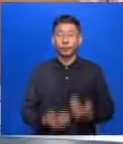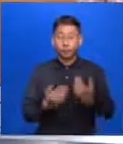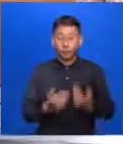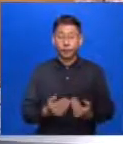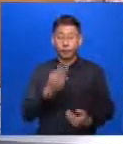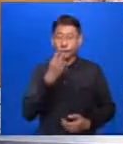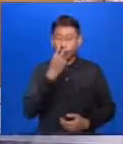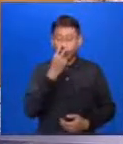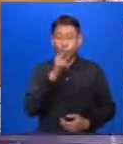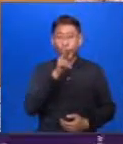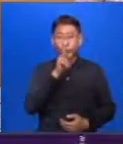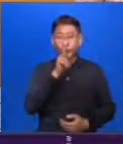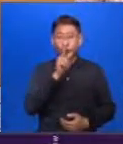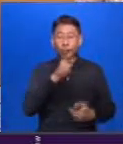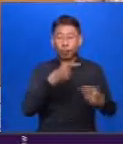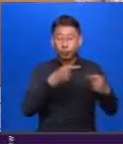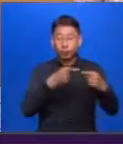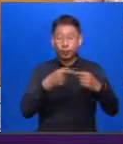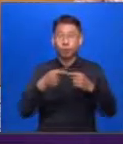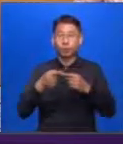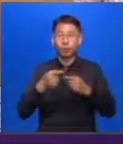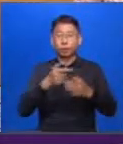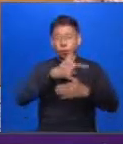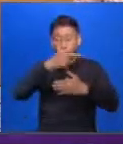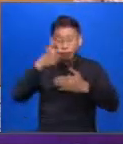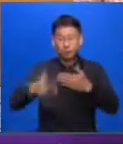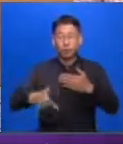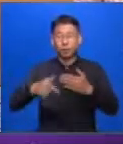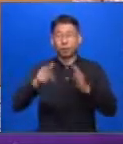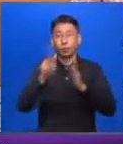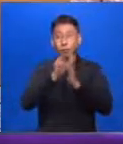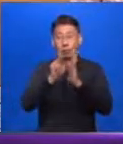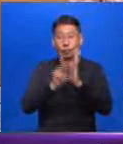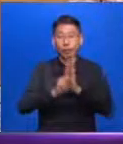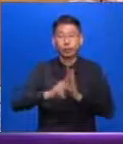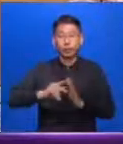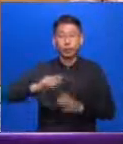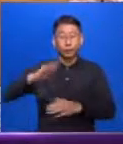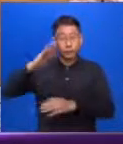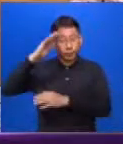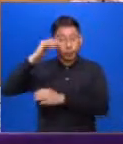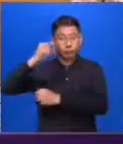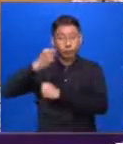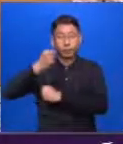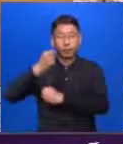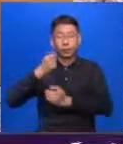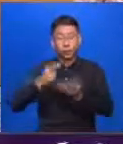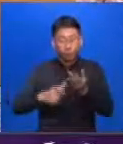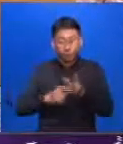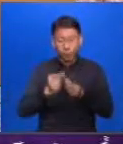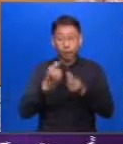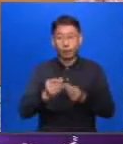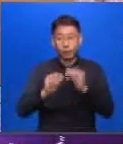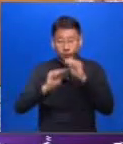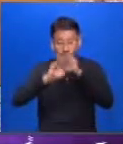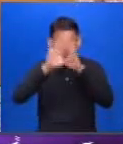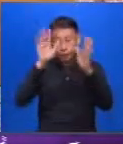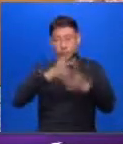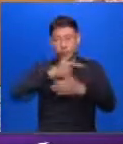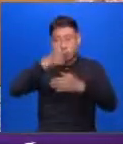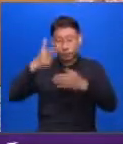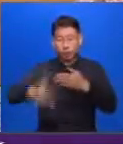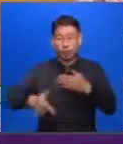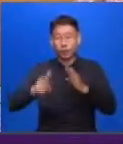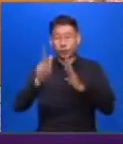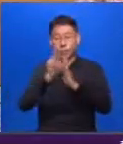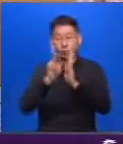วงนี้มาติดตามความคืบหน้าในเรื่องของการยกเลิกพรก.ฉุกเฉินนะคะสมช.ก็คาดว่าสัปดาห์นี้นี่แหละค่ะจะมีความชัดเจนนะคะเกี่ยวกับการยกเลิกพรก.ฉุ